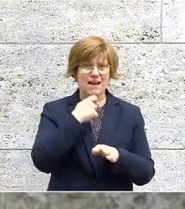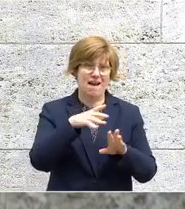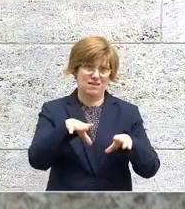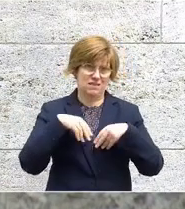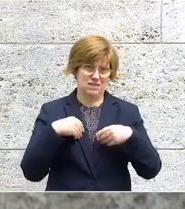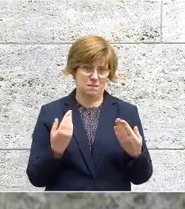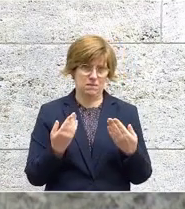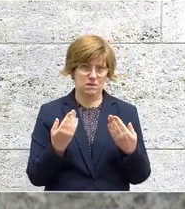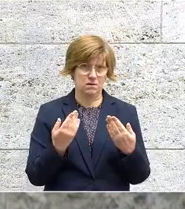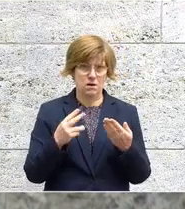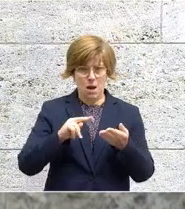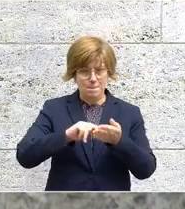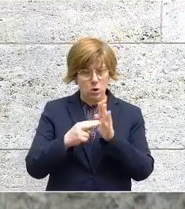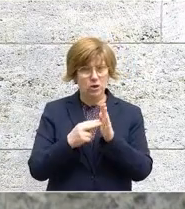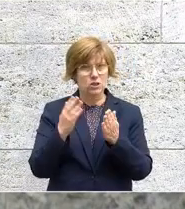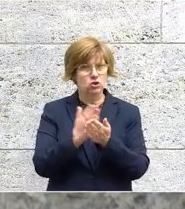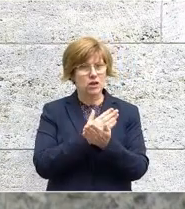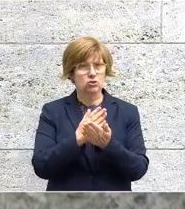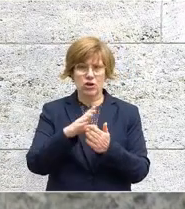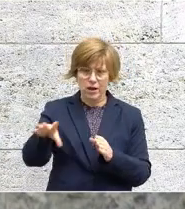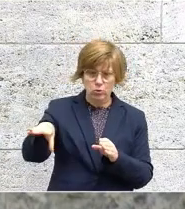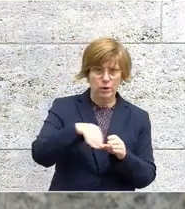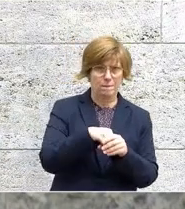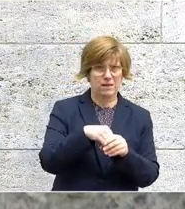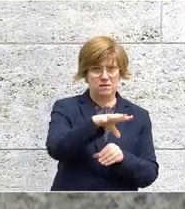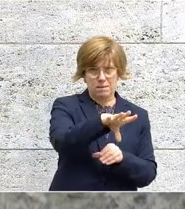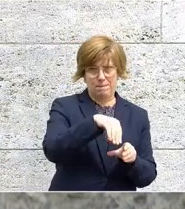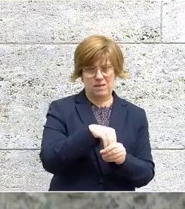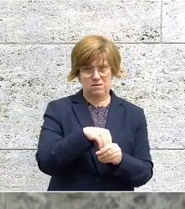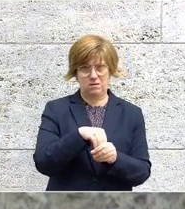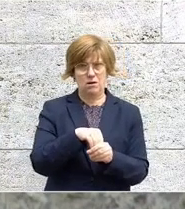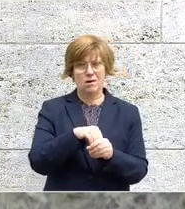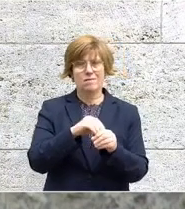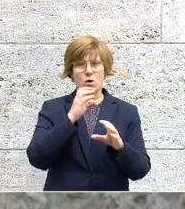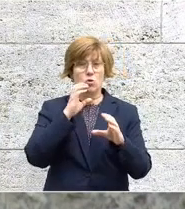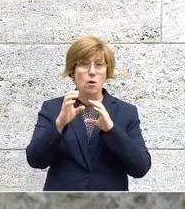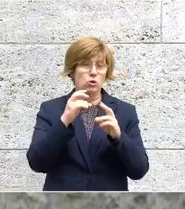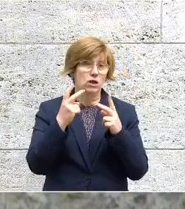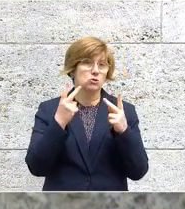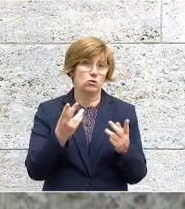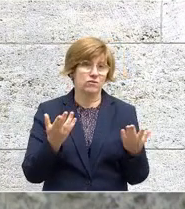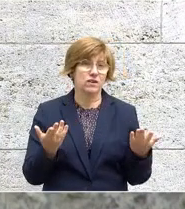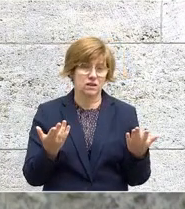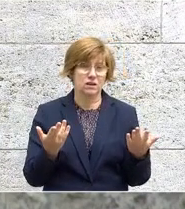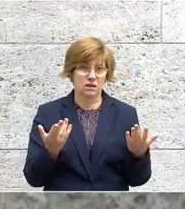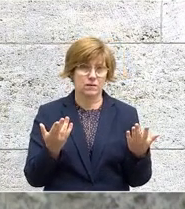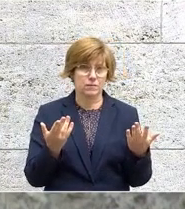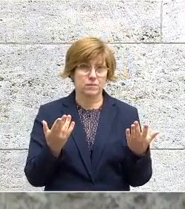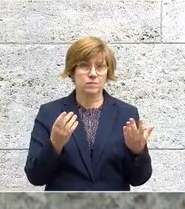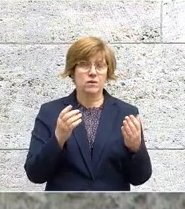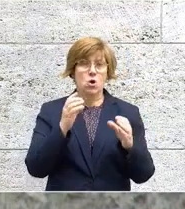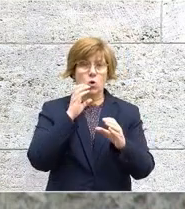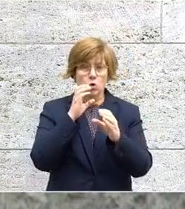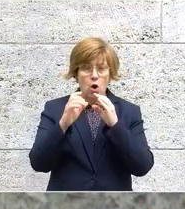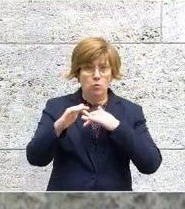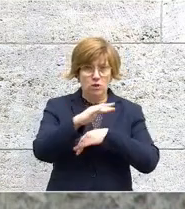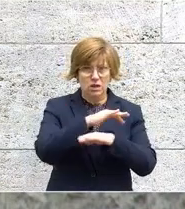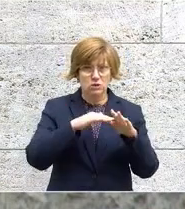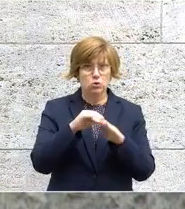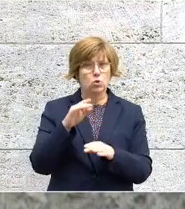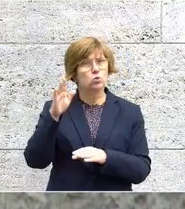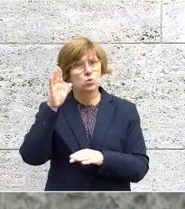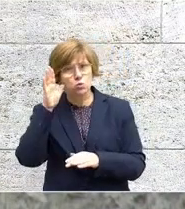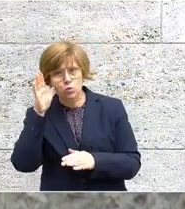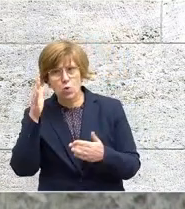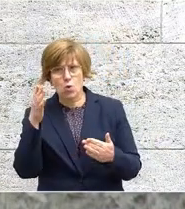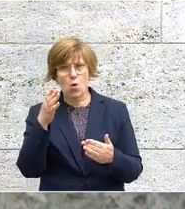nehmen und sie bei politischen Entscheidungen mitzunehmen. Kommunikation. Durch Kommunikation, durch